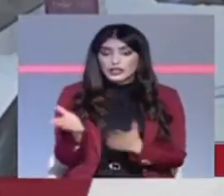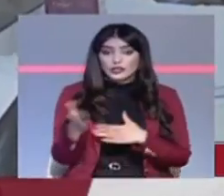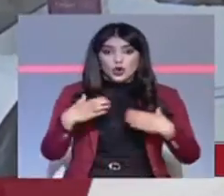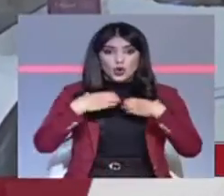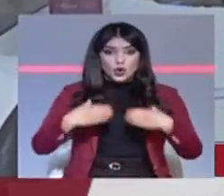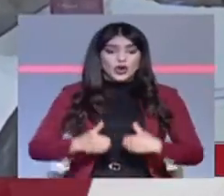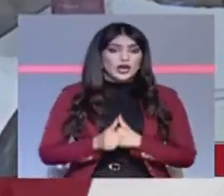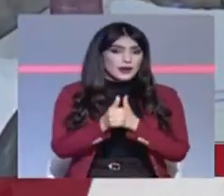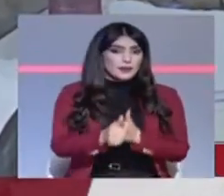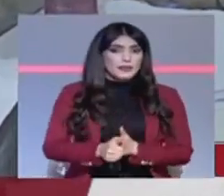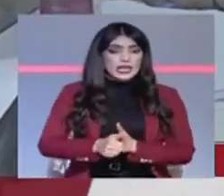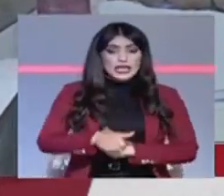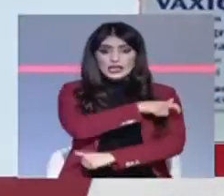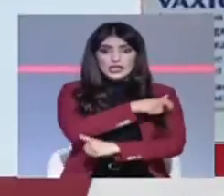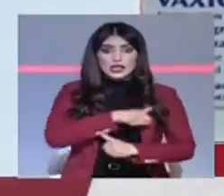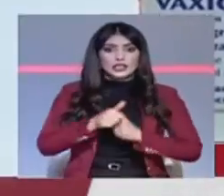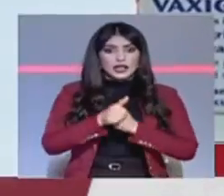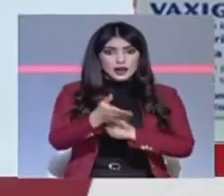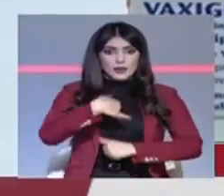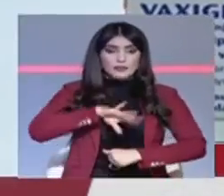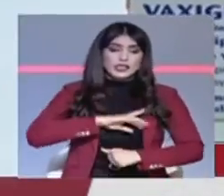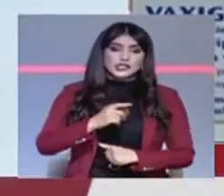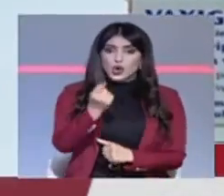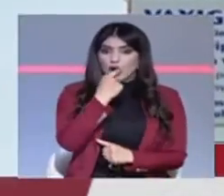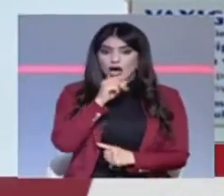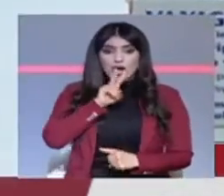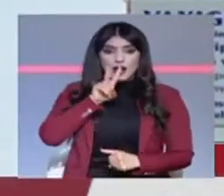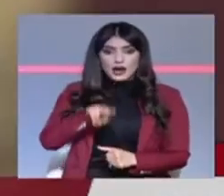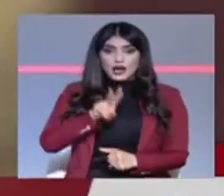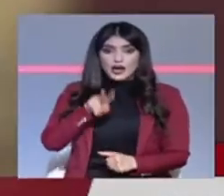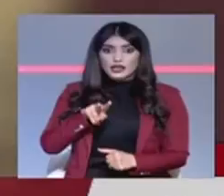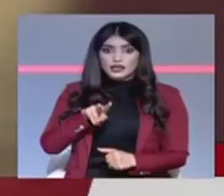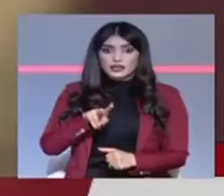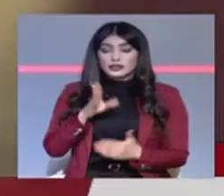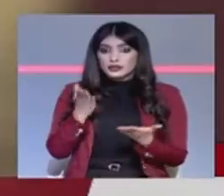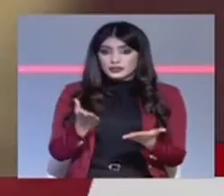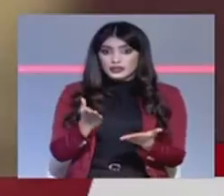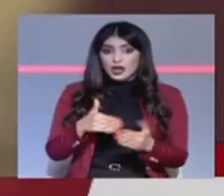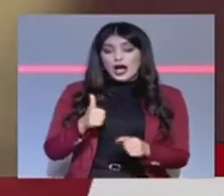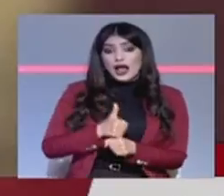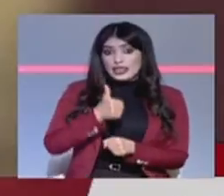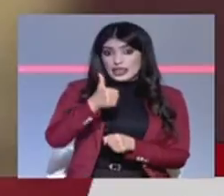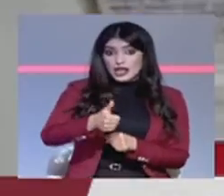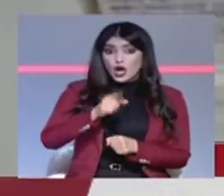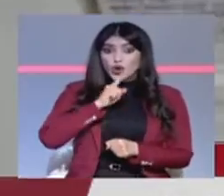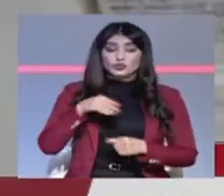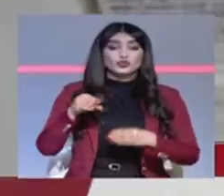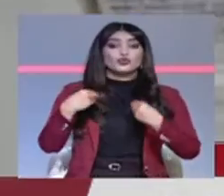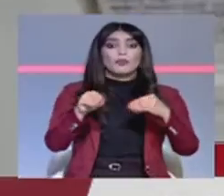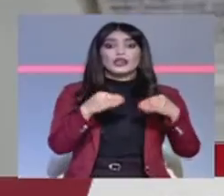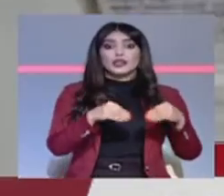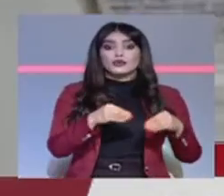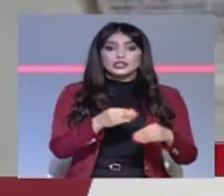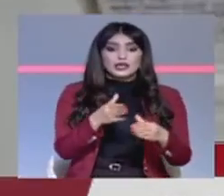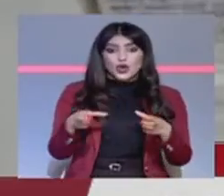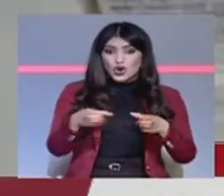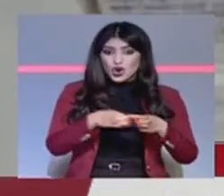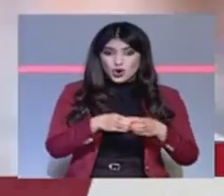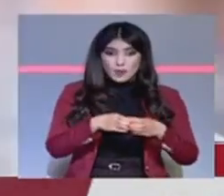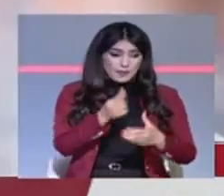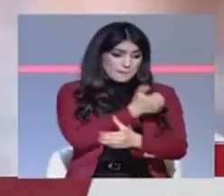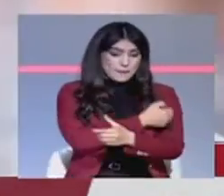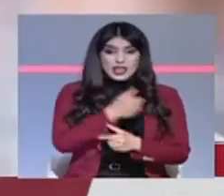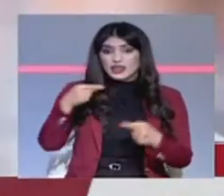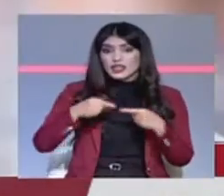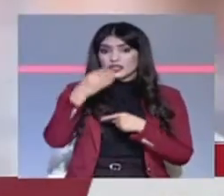الرئيسيه لاصحاب الصيدليه الخاصه اكد ان هذه السنه توزيع الدفعه الثانيه من التلقيح